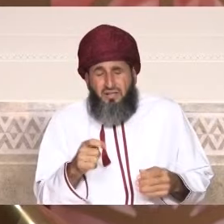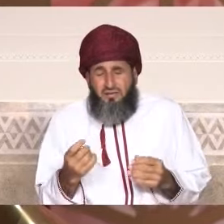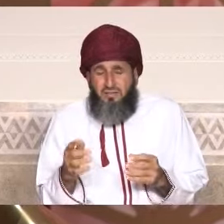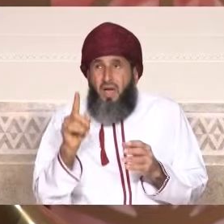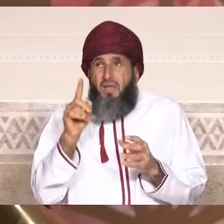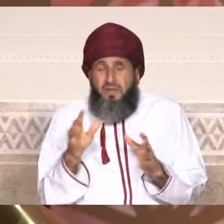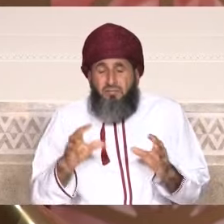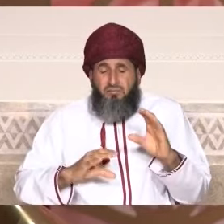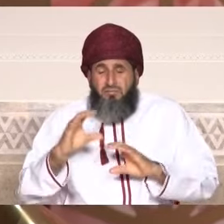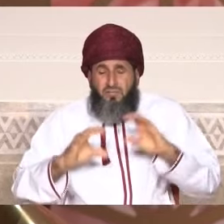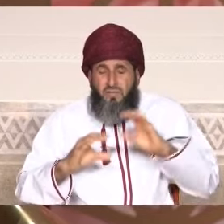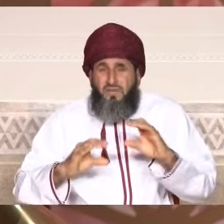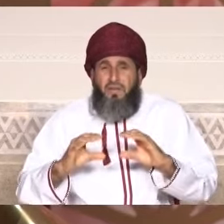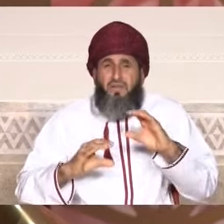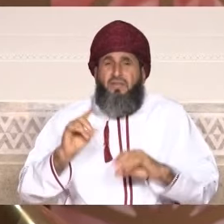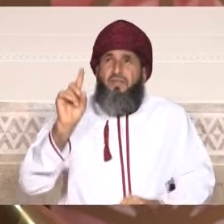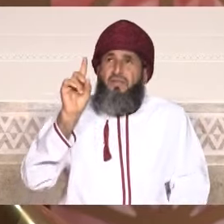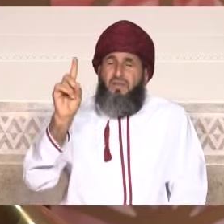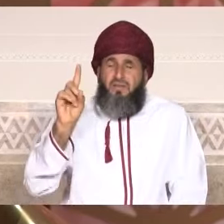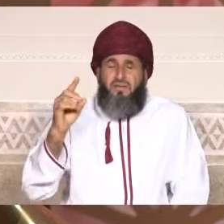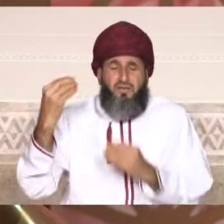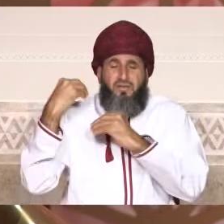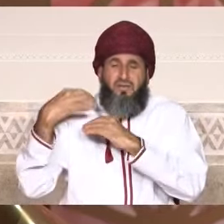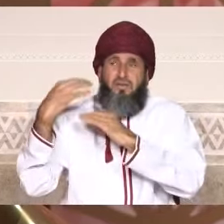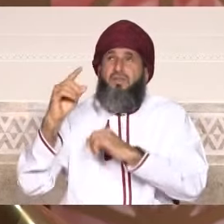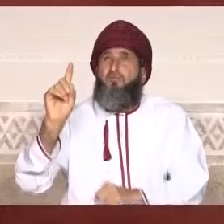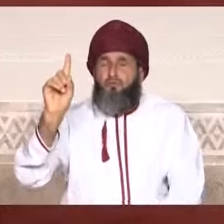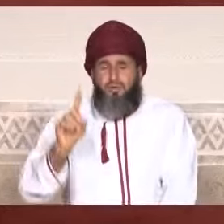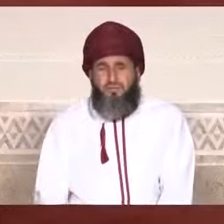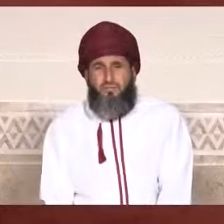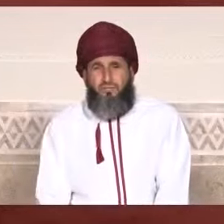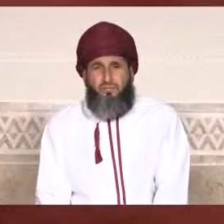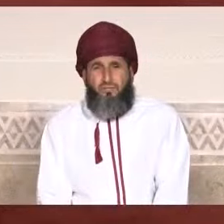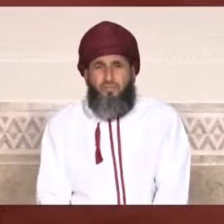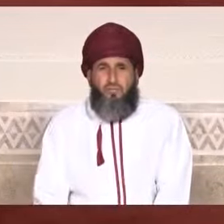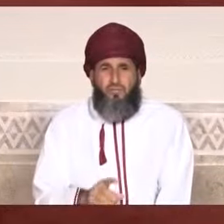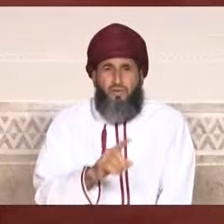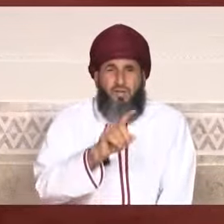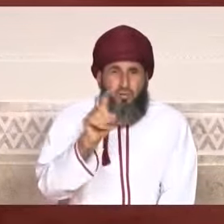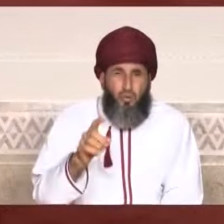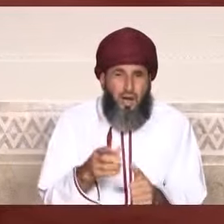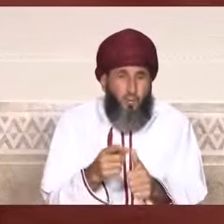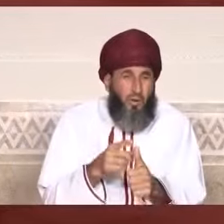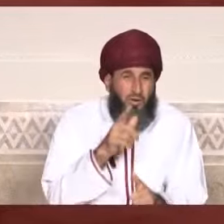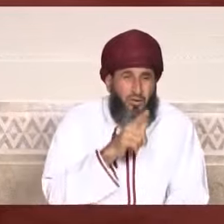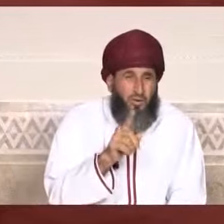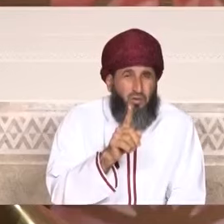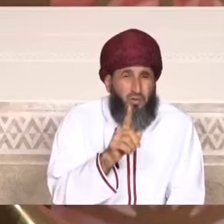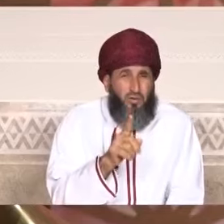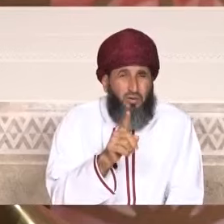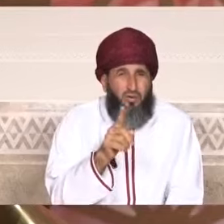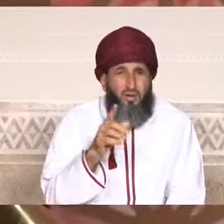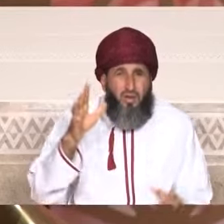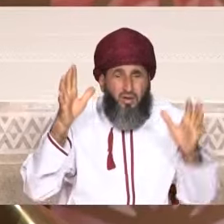الله عز وجل وذكره بقلبه فلا حرج عليه في هذا الشأن. المسألة الأولى كانت عن